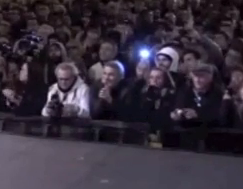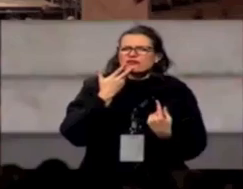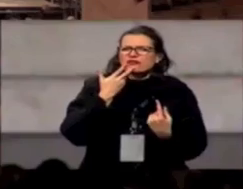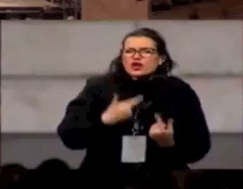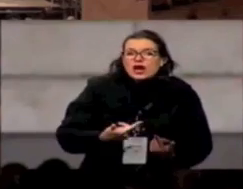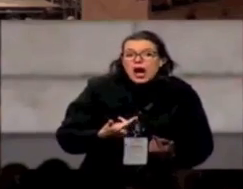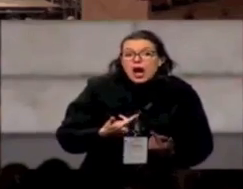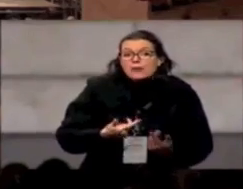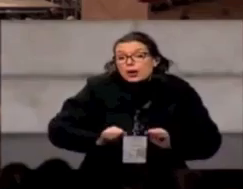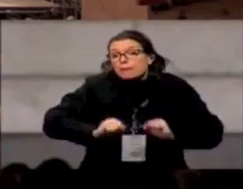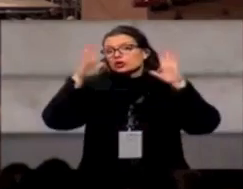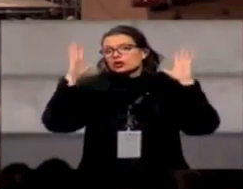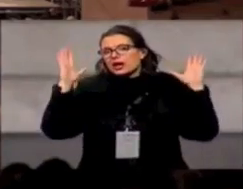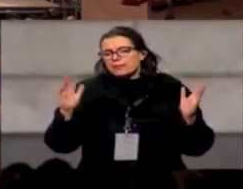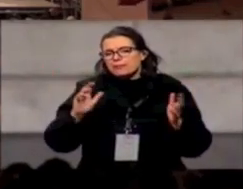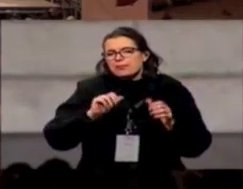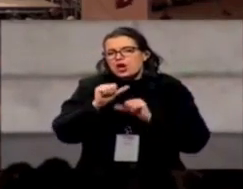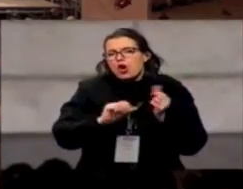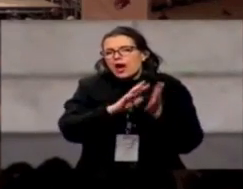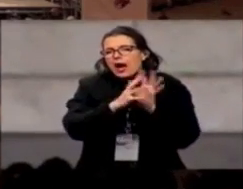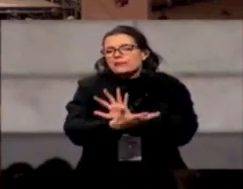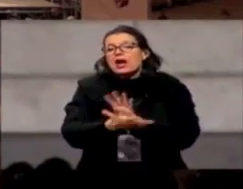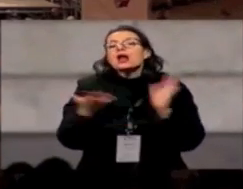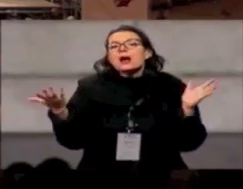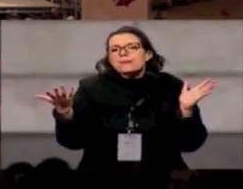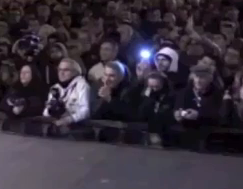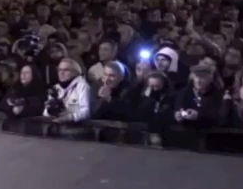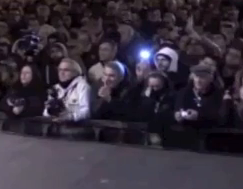potrebbero cambiare e non